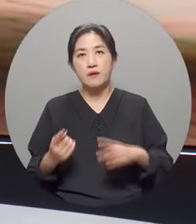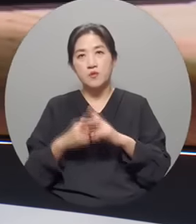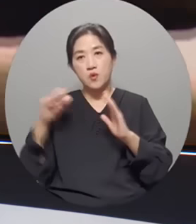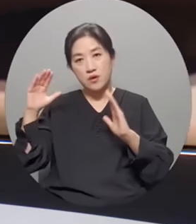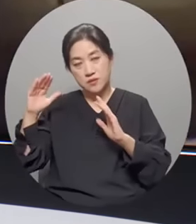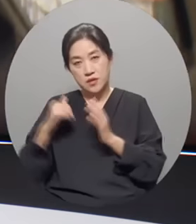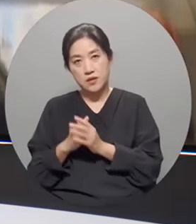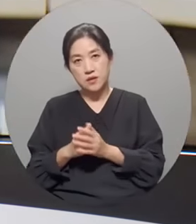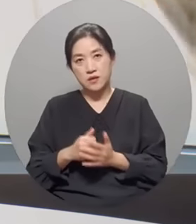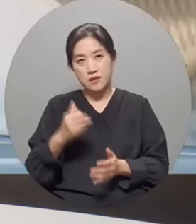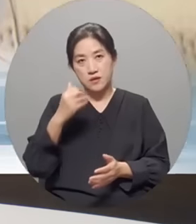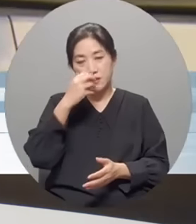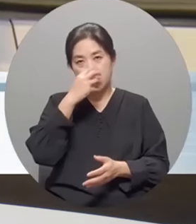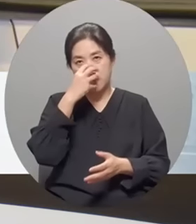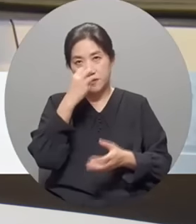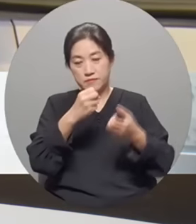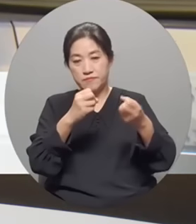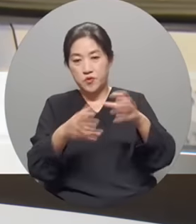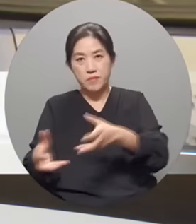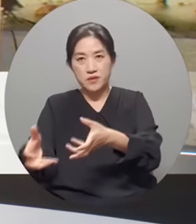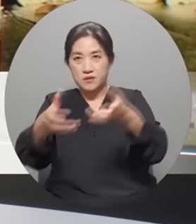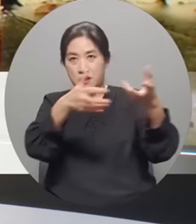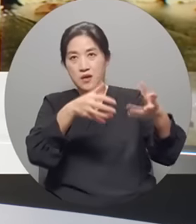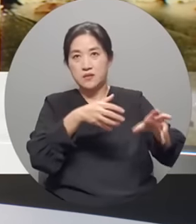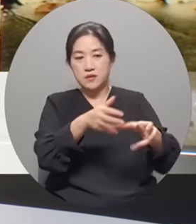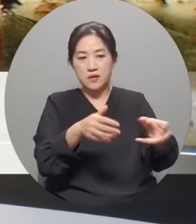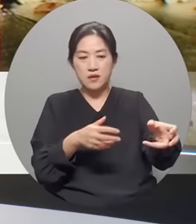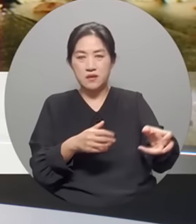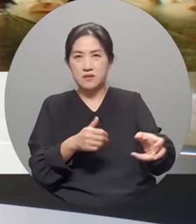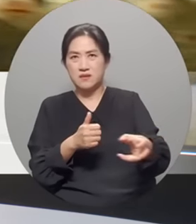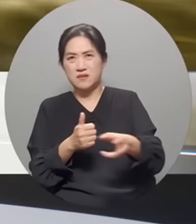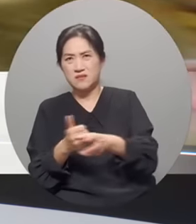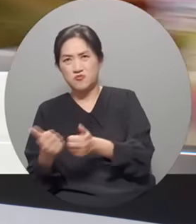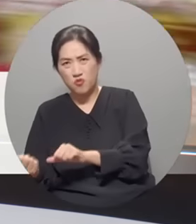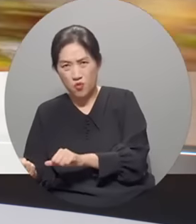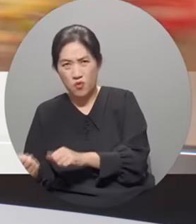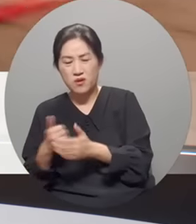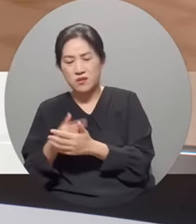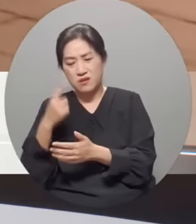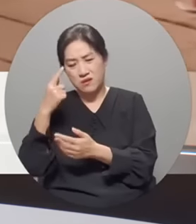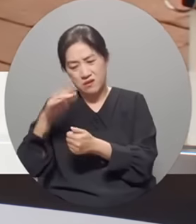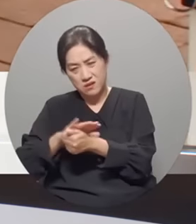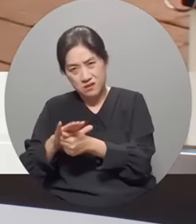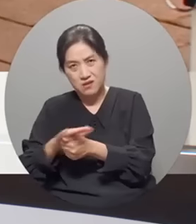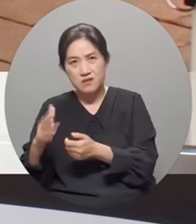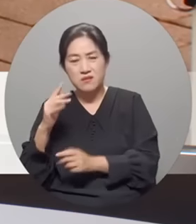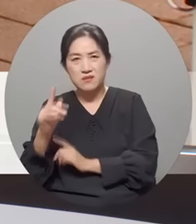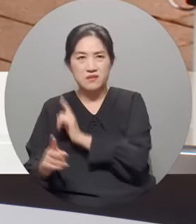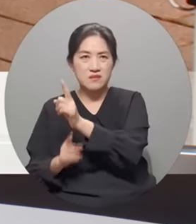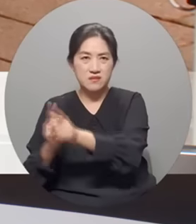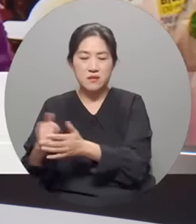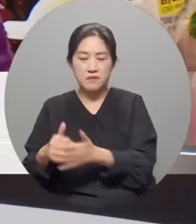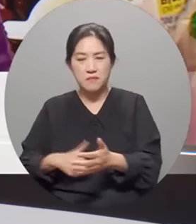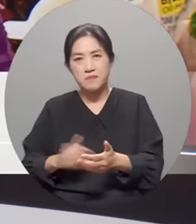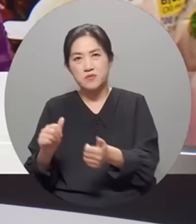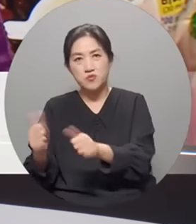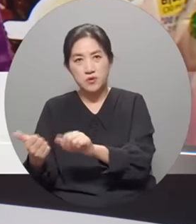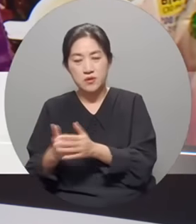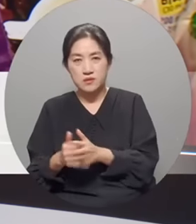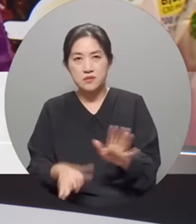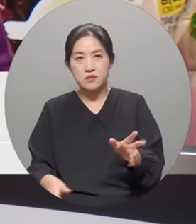초등학생이 폐기물 수거 차량에 치여 숨진 사고 현장에 추모의 발걸음이 이어지고 있습니다. 안타까운 사고에 폐기물